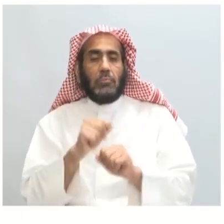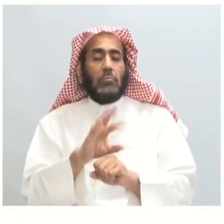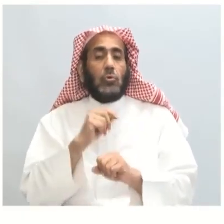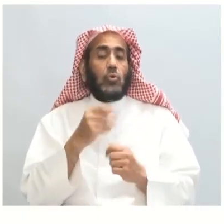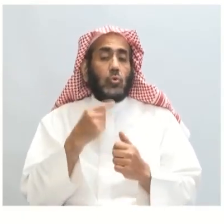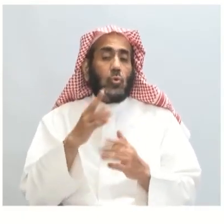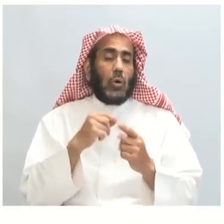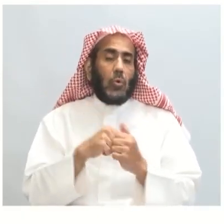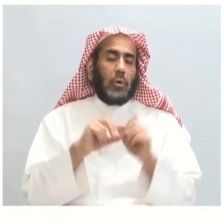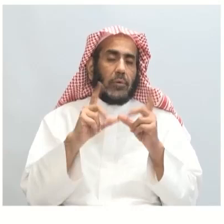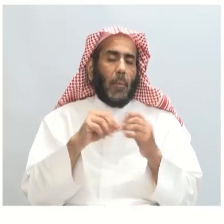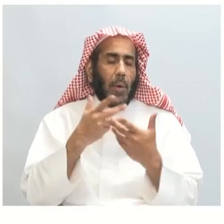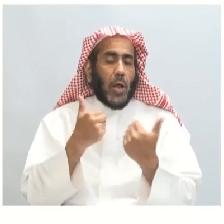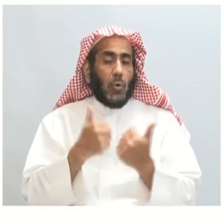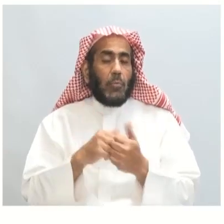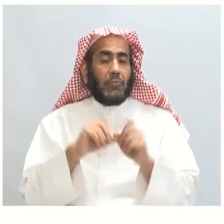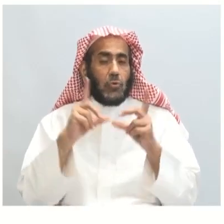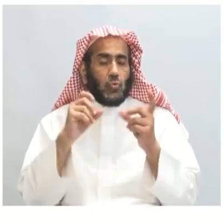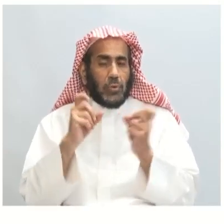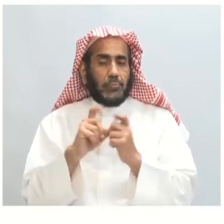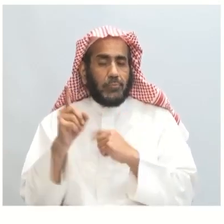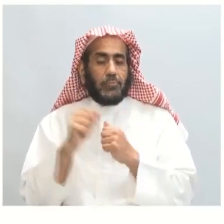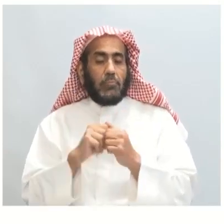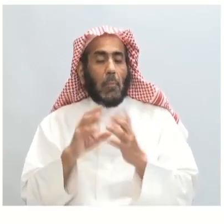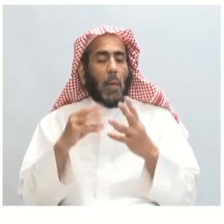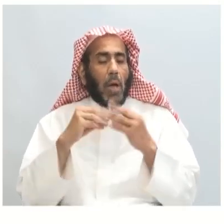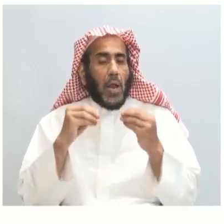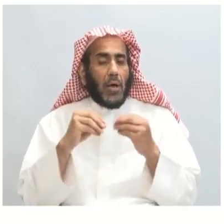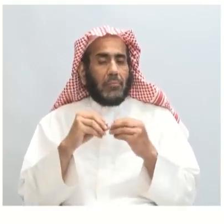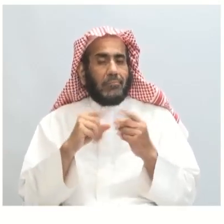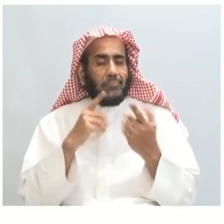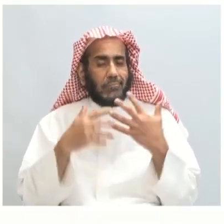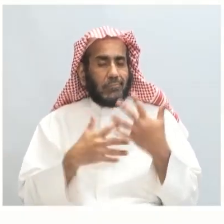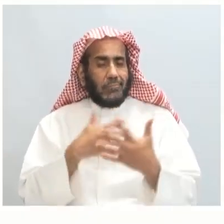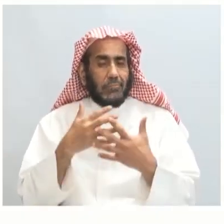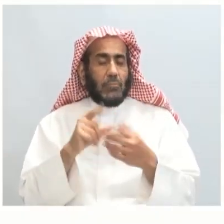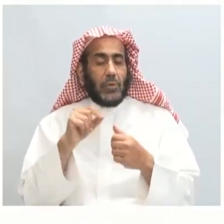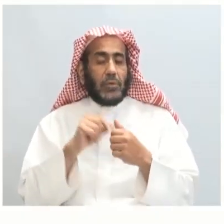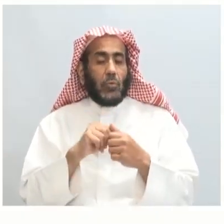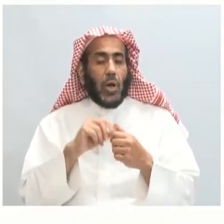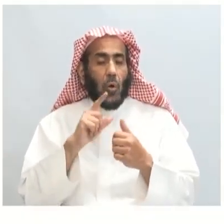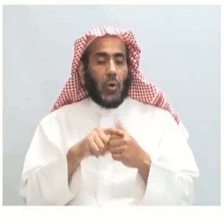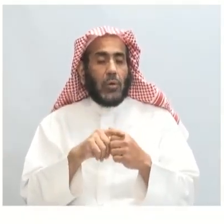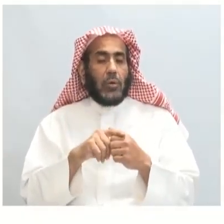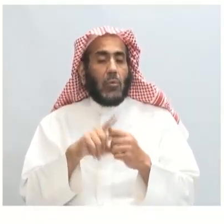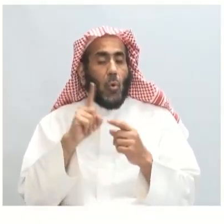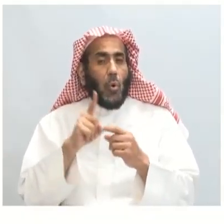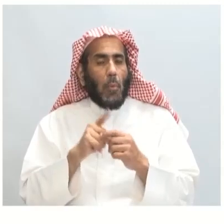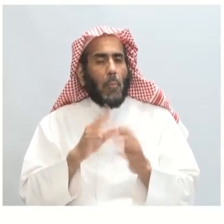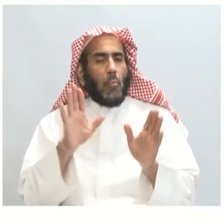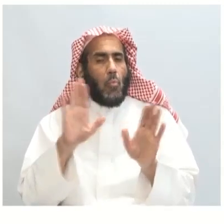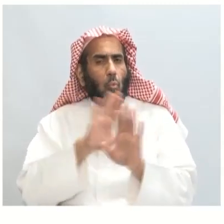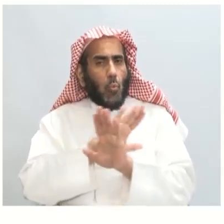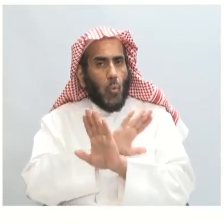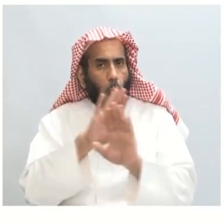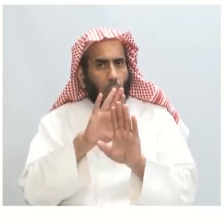اخرى نتعرف عليها ما رايكم هنا في الصوره وما معناها ممتاز نقول اننا ممنوع ماذا